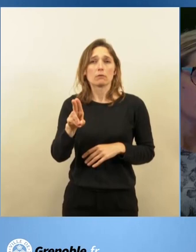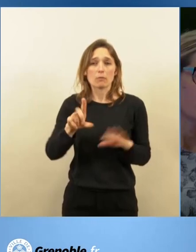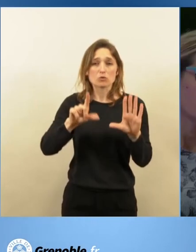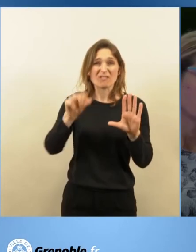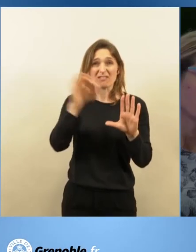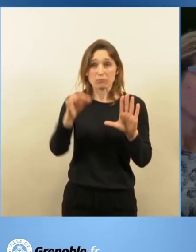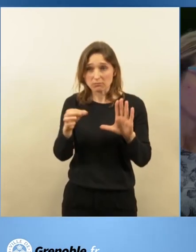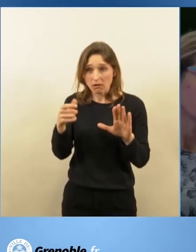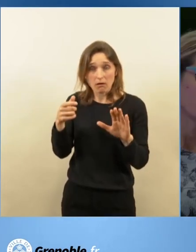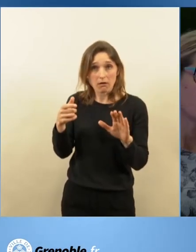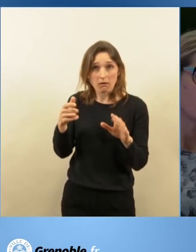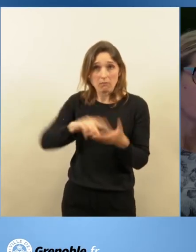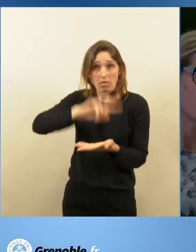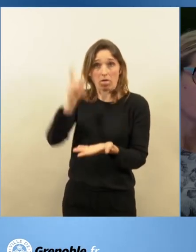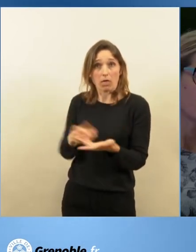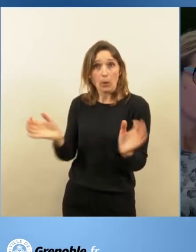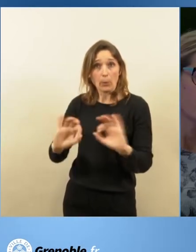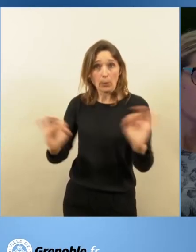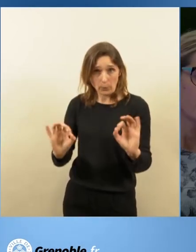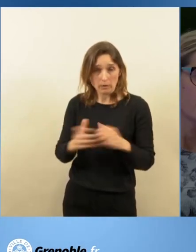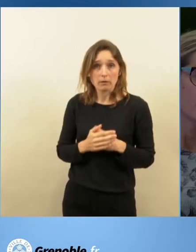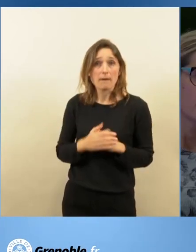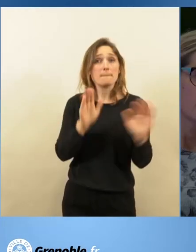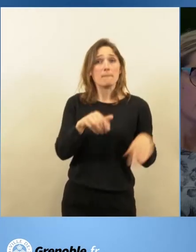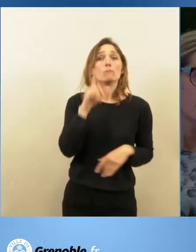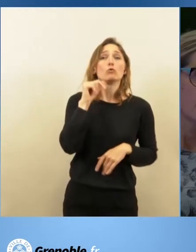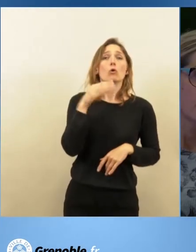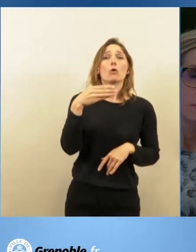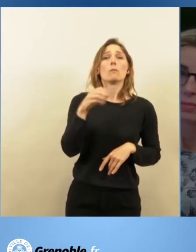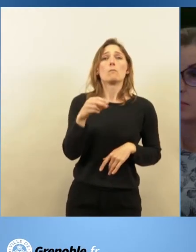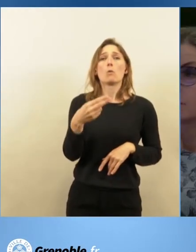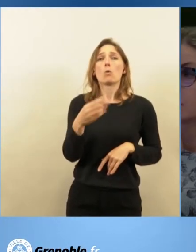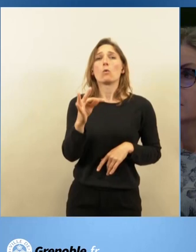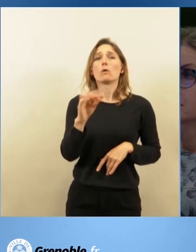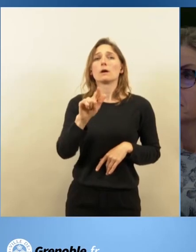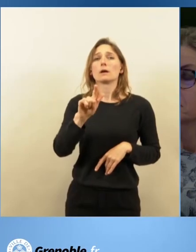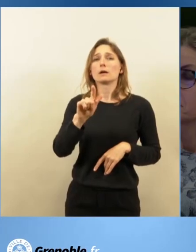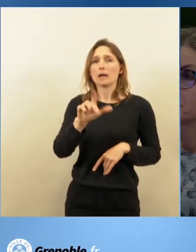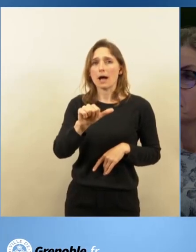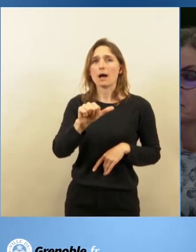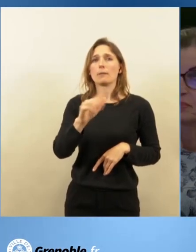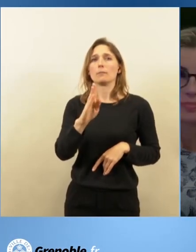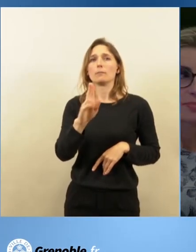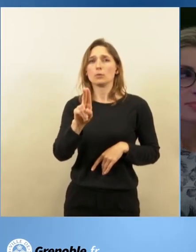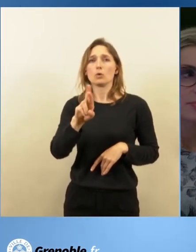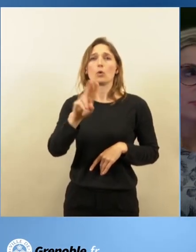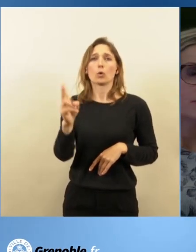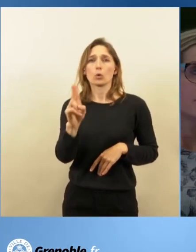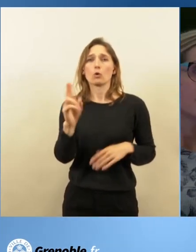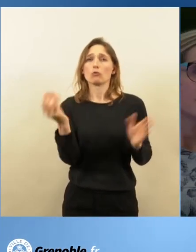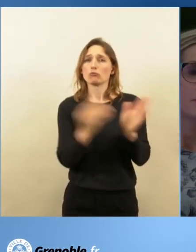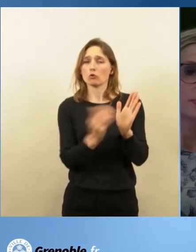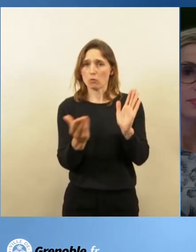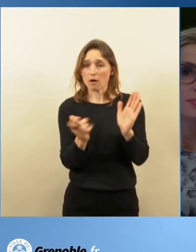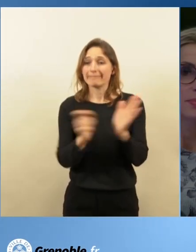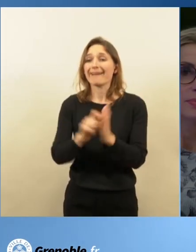vous avez inscrit c'est-à-dire monsieur manga bureau a inscrit qu'en 2030 la participation des usagers